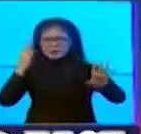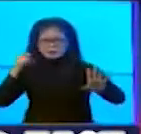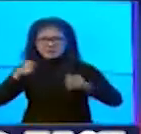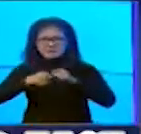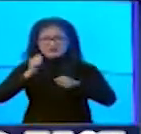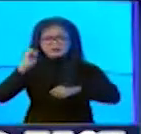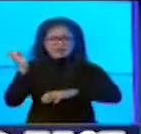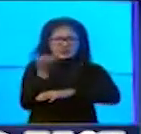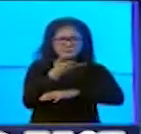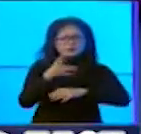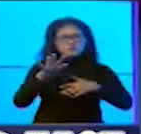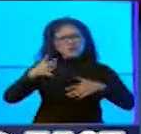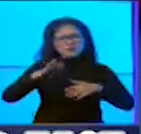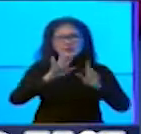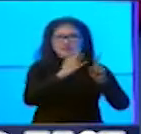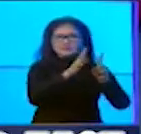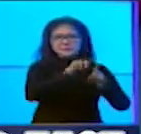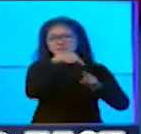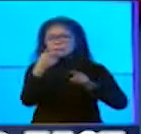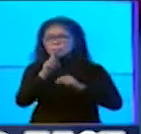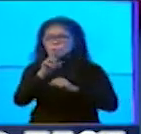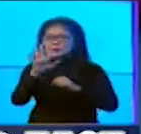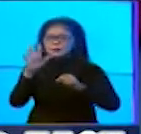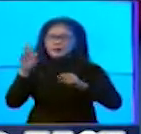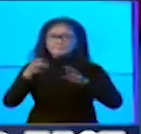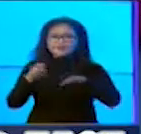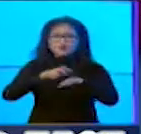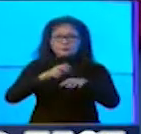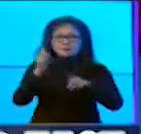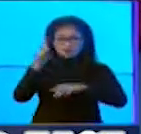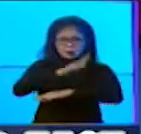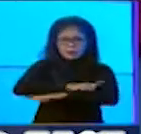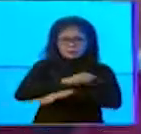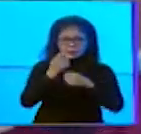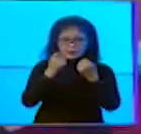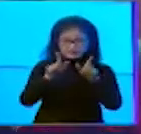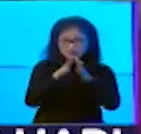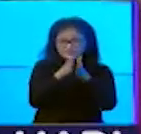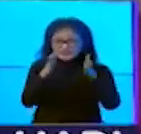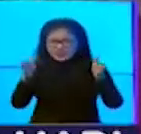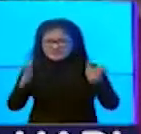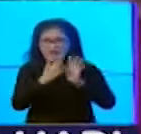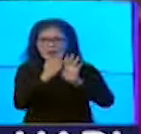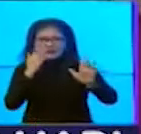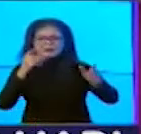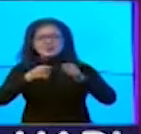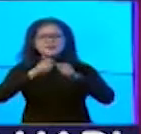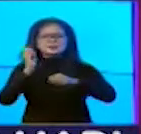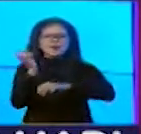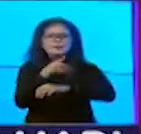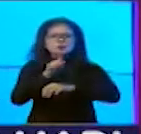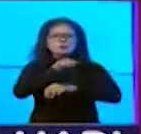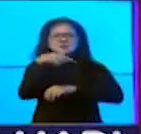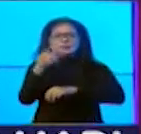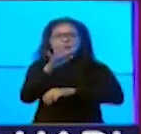15 hingga 2050 punk per hari sementara liburan panjang antrean bisa mencapai 50 penumpang per hari